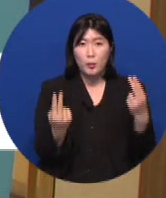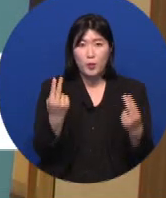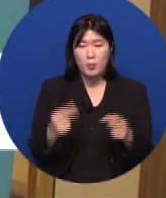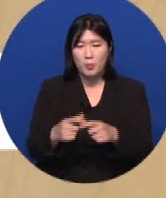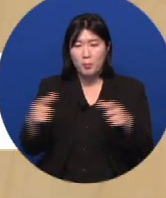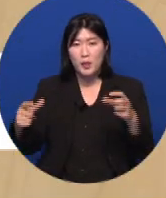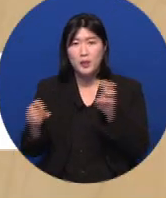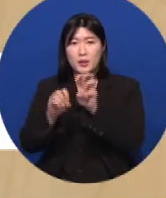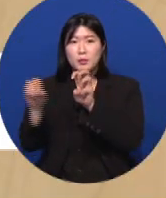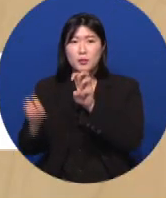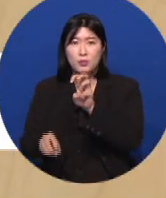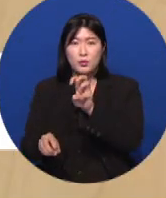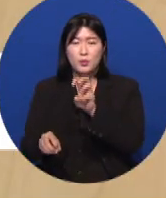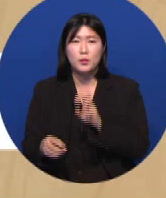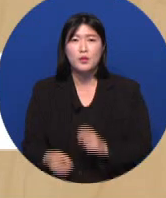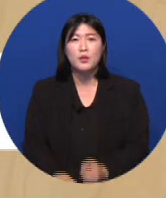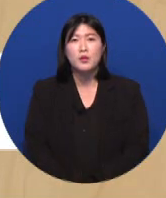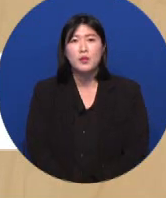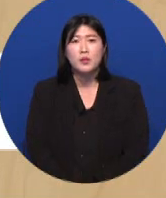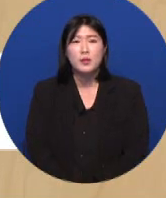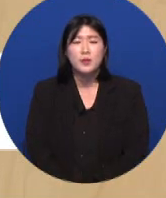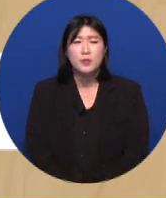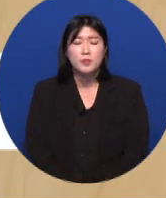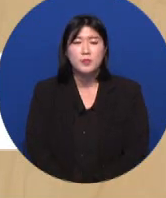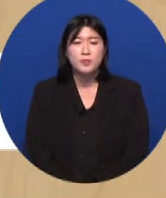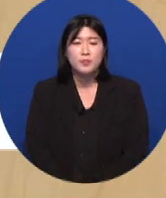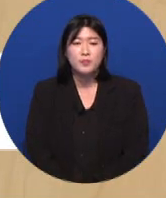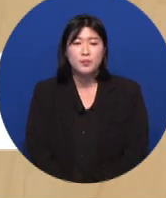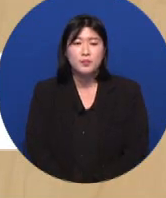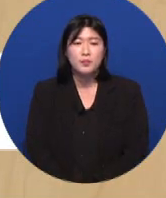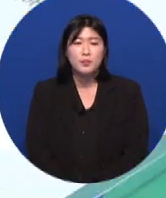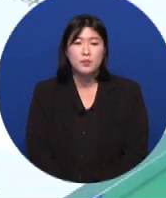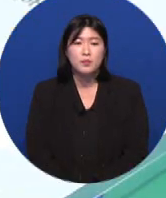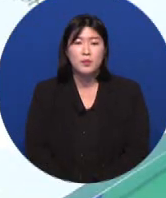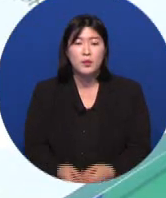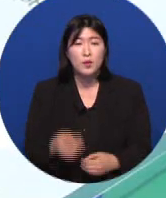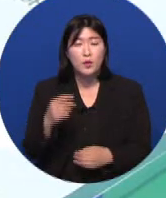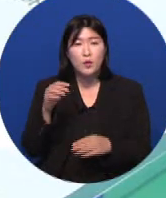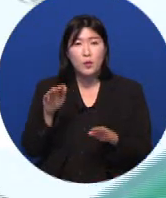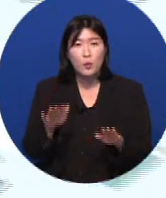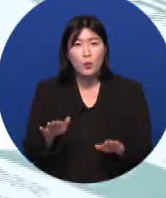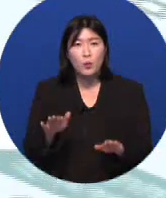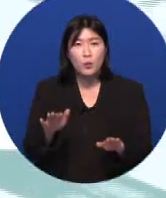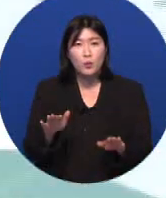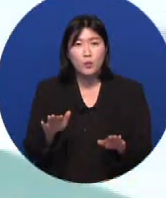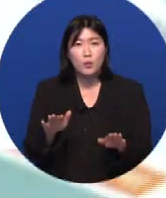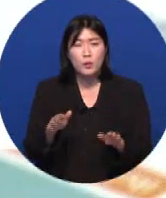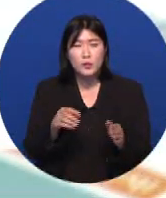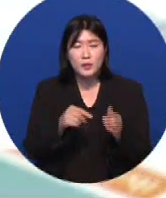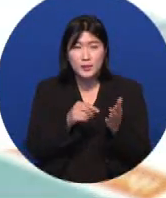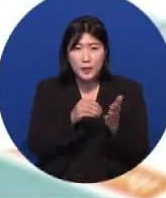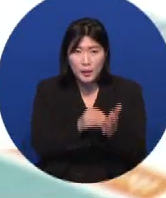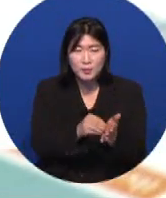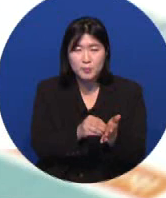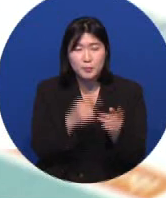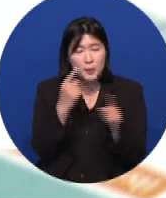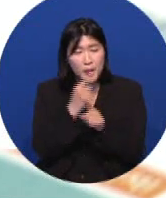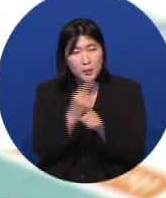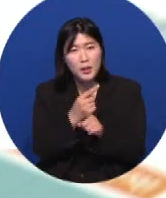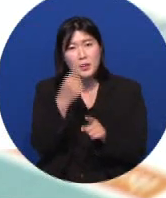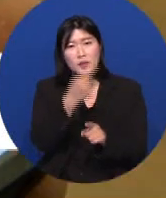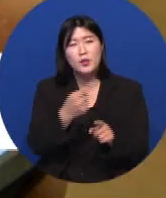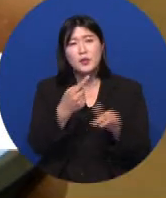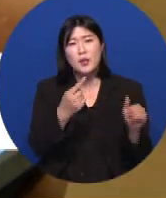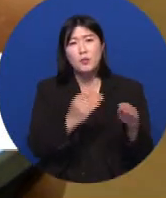가량 증가한 것으로 집계됐습니다 다 전시는 이달 들어 매일 1000여 명 씩 가입하면서 온통